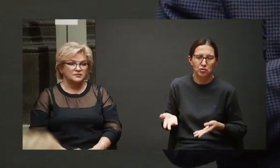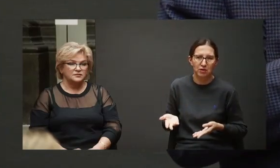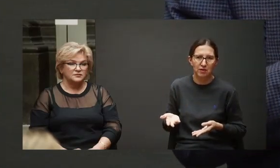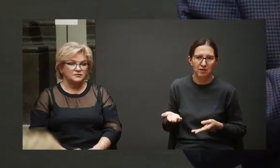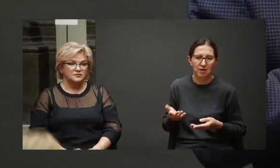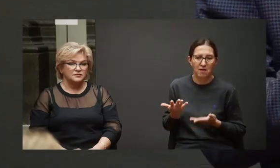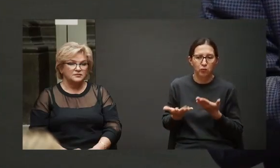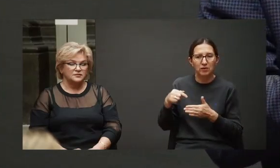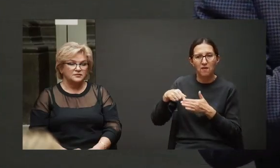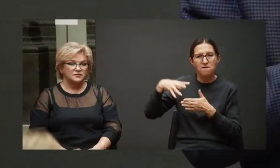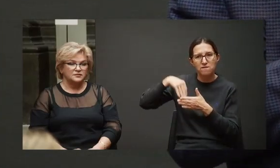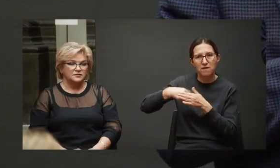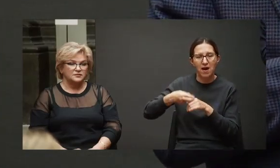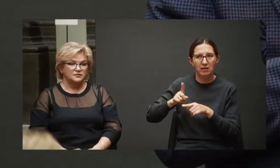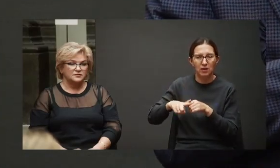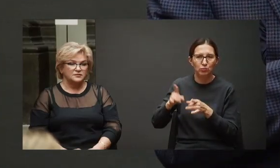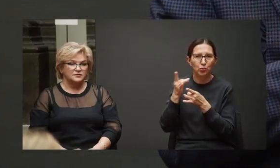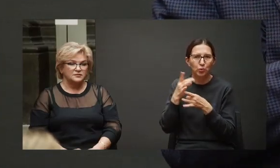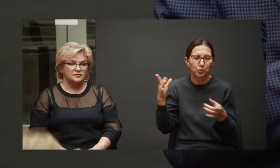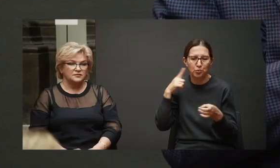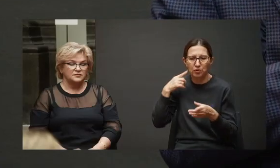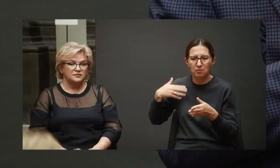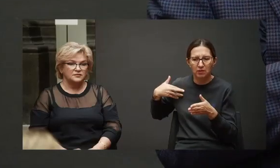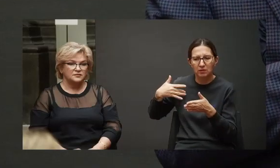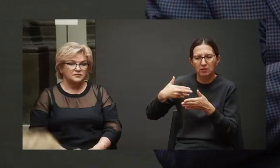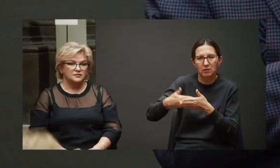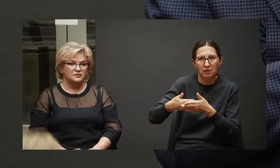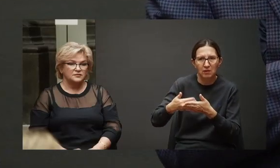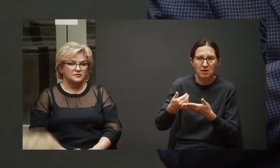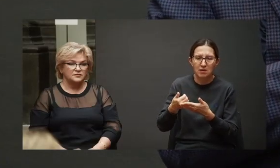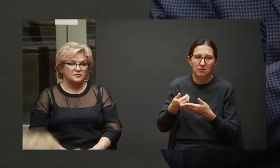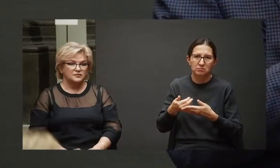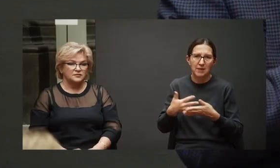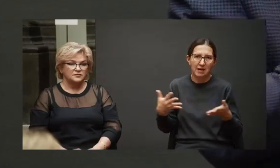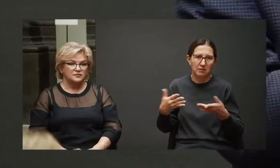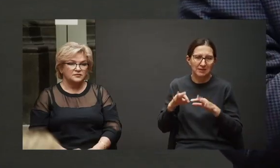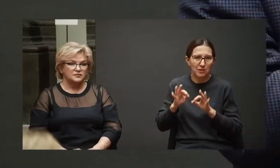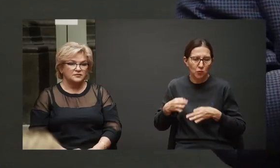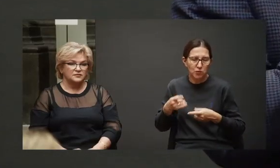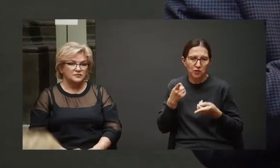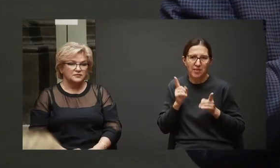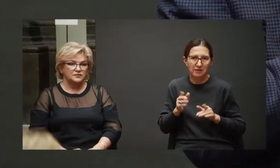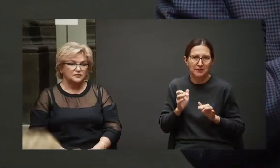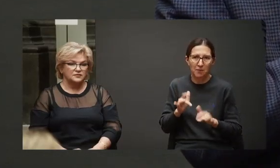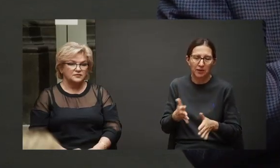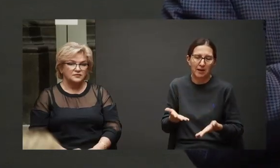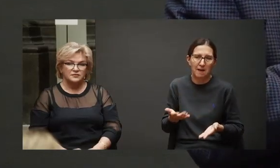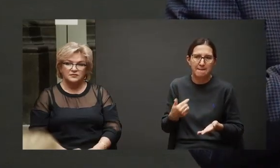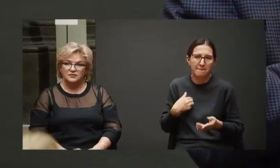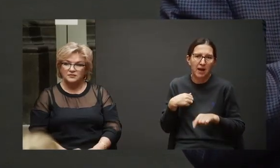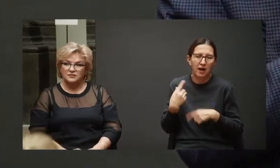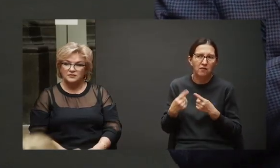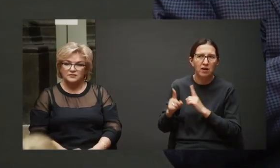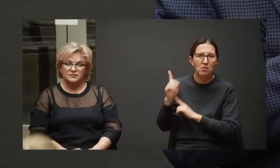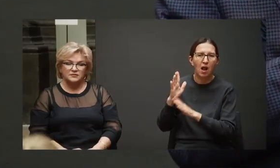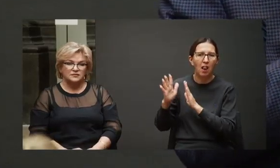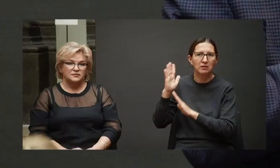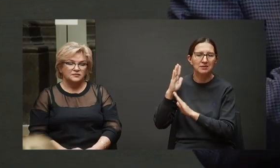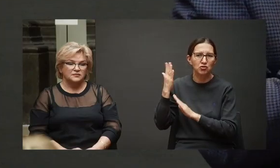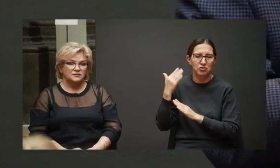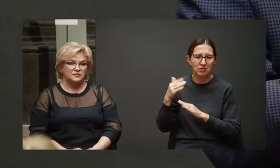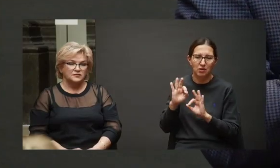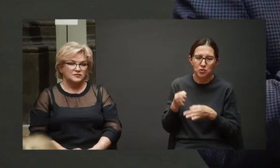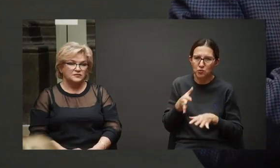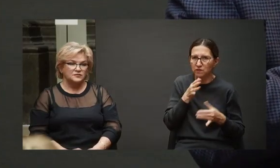в этом культурном багаже различные слои? Ну, на самом деле, вот мы говорим классическое искусство и